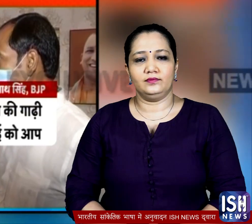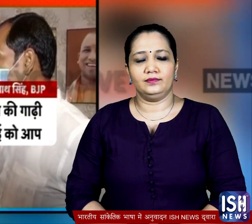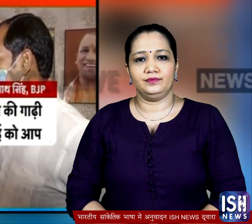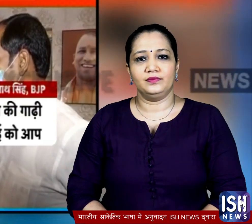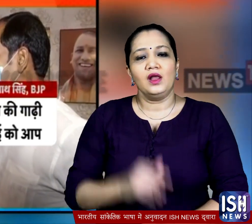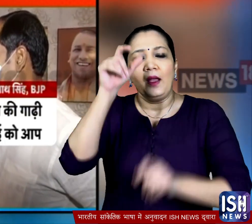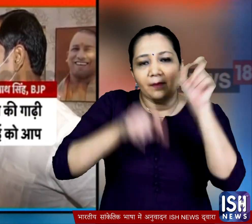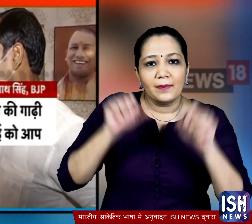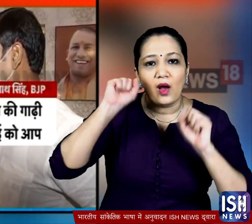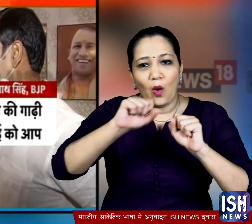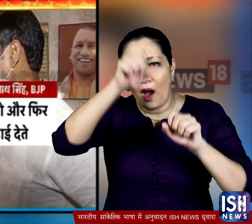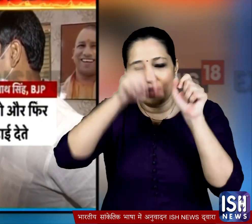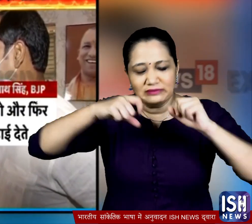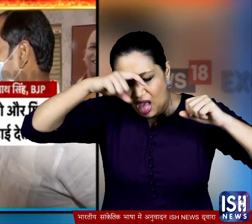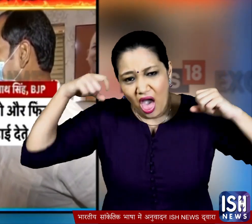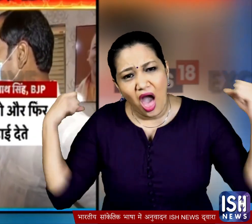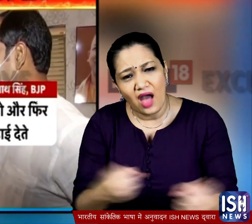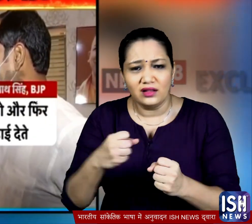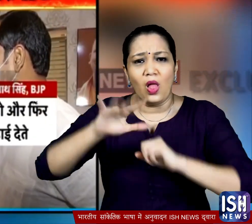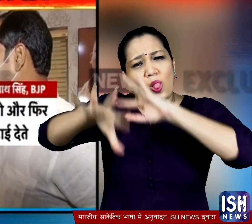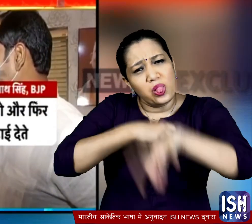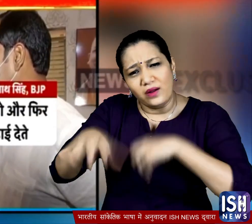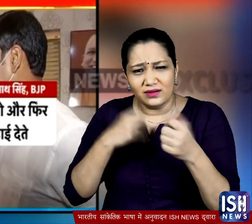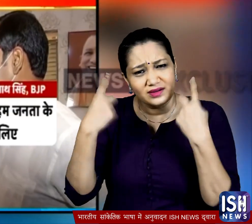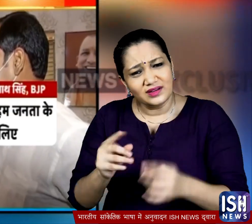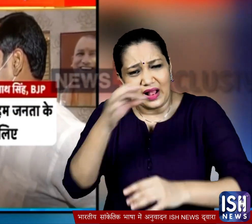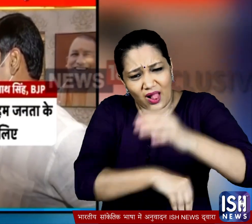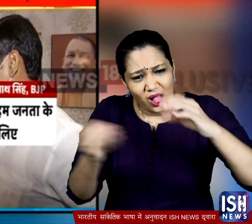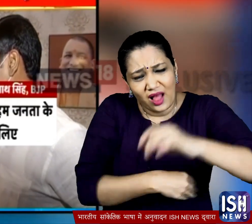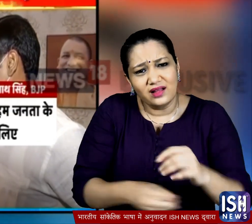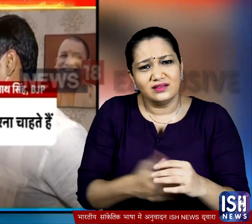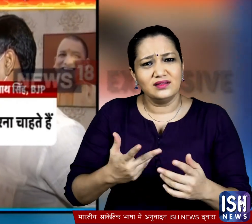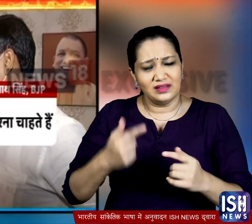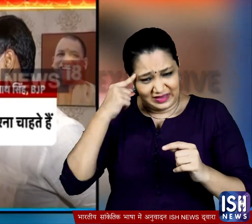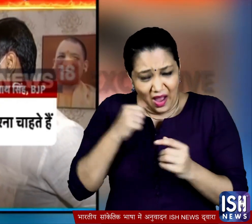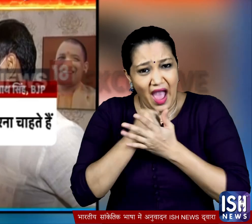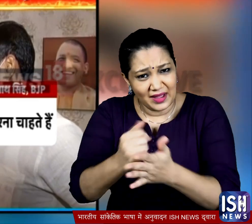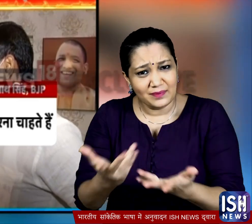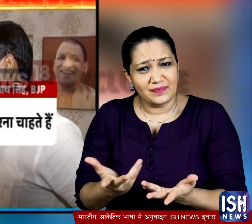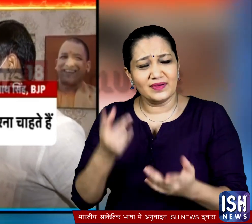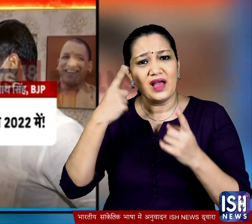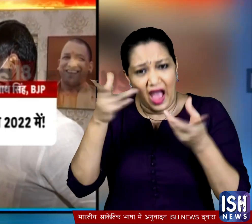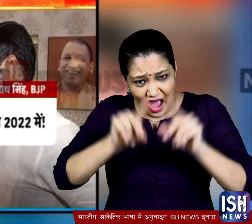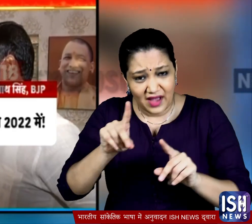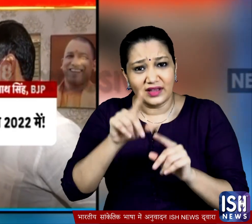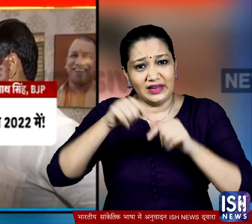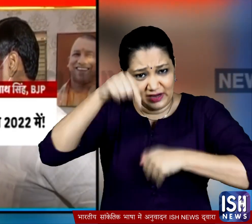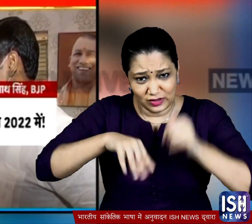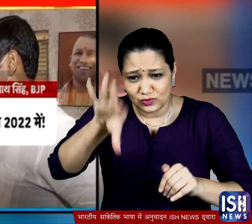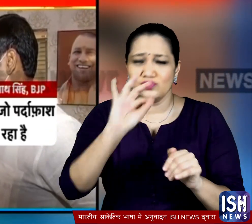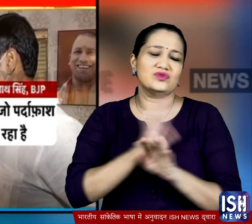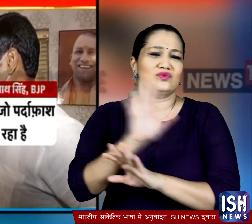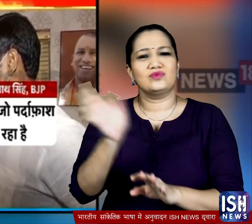जनता की गाड़ी कमाई को आप लूटते हो और फिर दुहाई देते हो कि हम जनता के लिए काम कर रहे हैं, आना चाहते हैं फिर से 2022